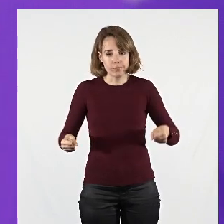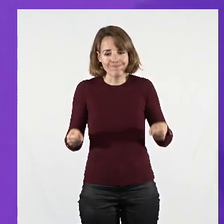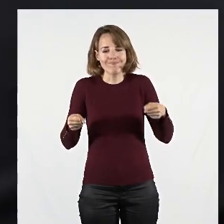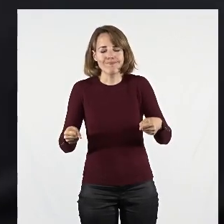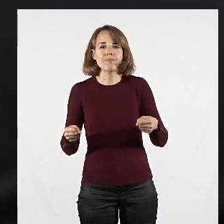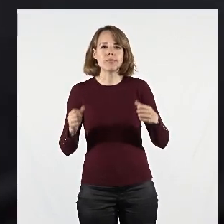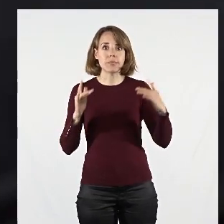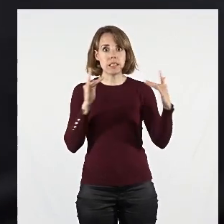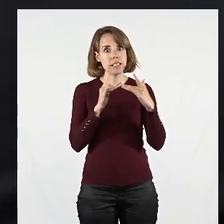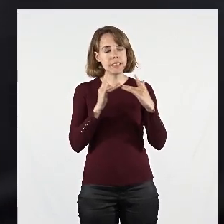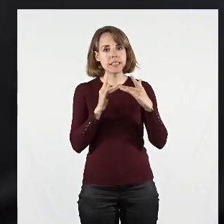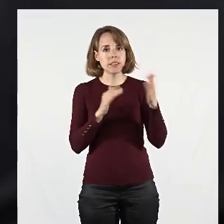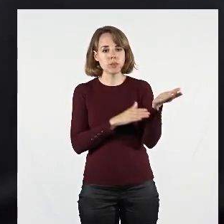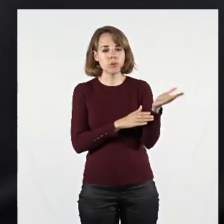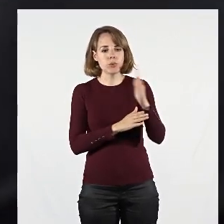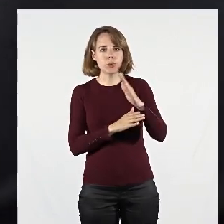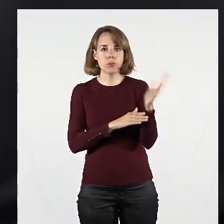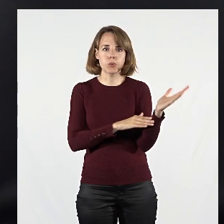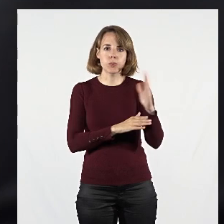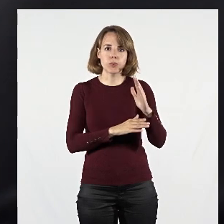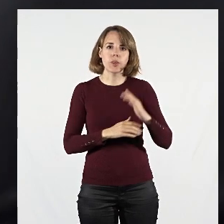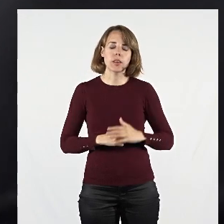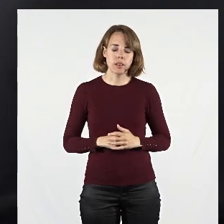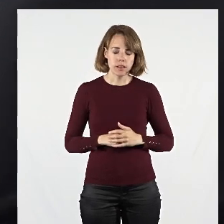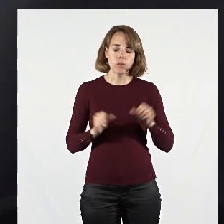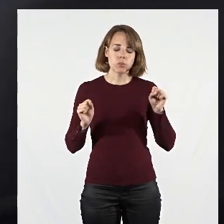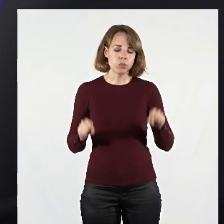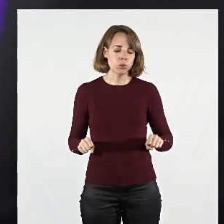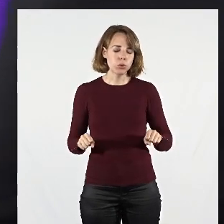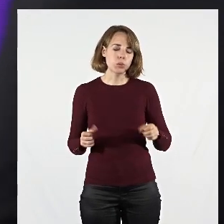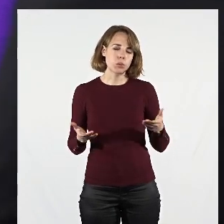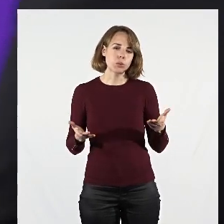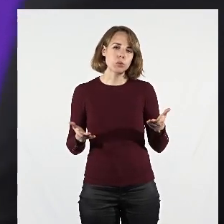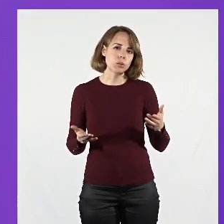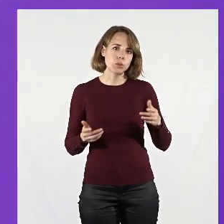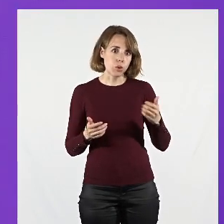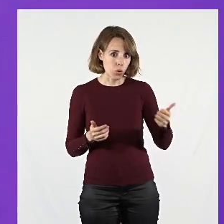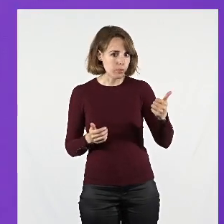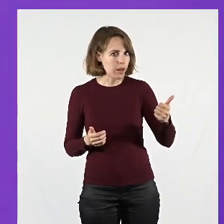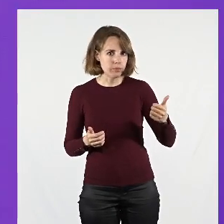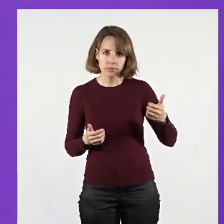vont permettre de faire en sorte que les bénéficiaires puissent participer à leur propre